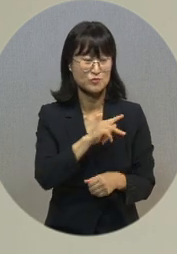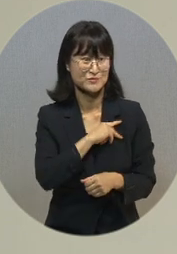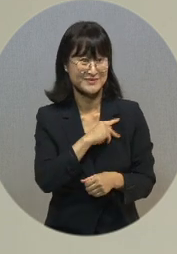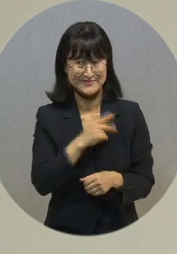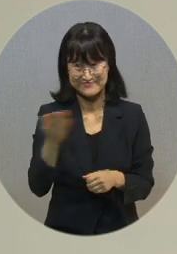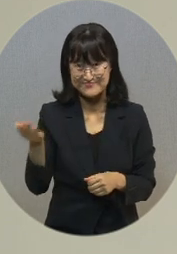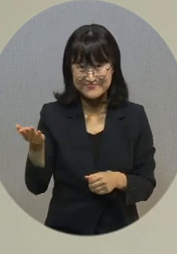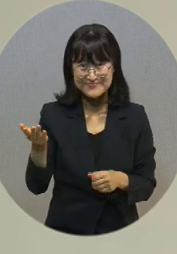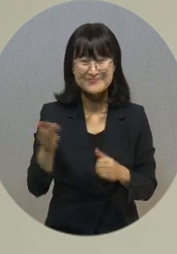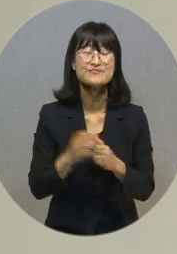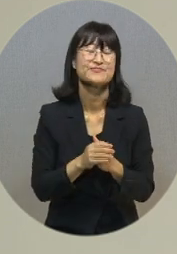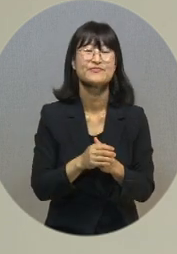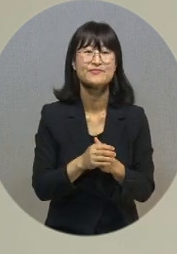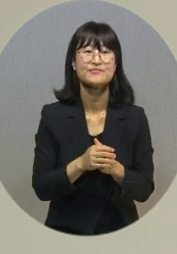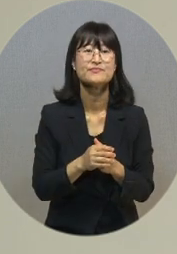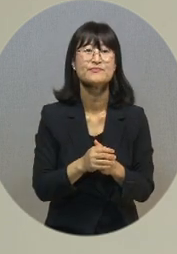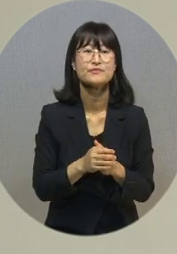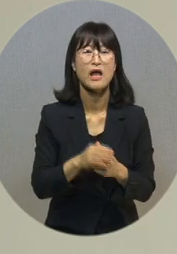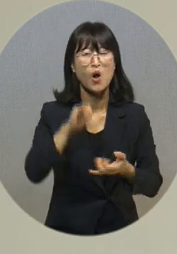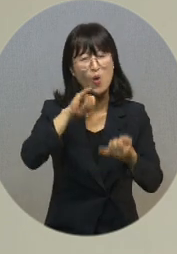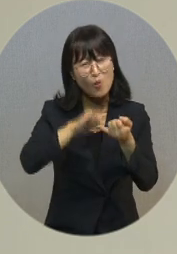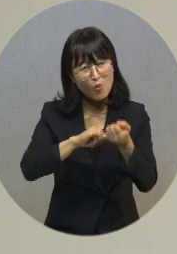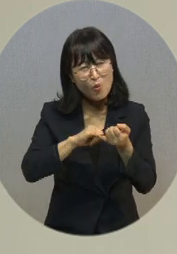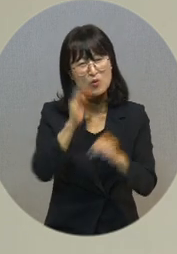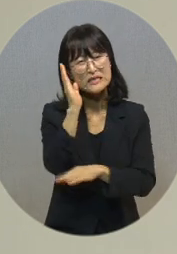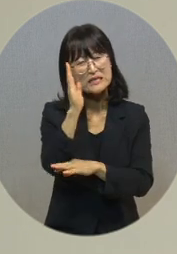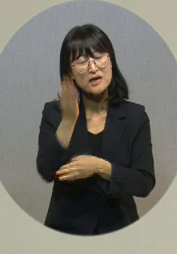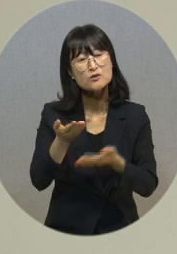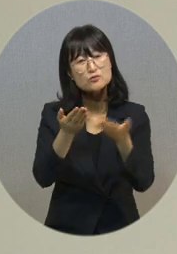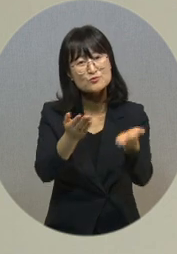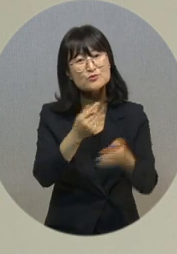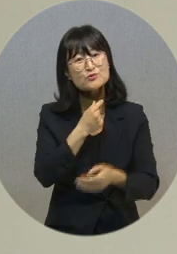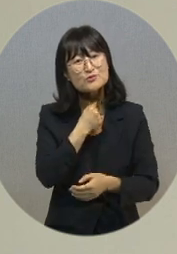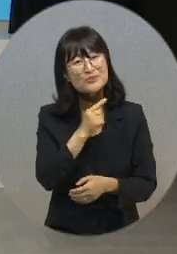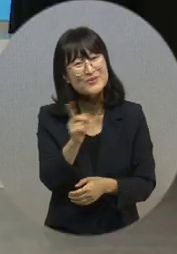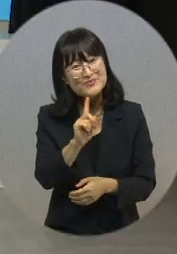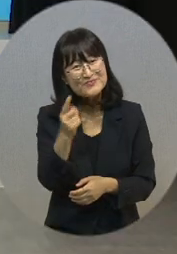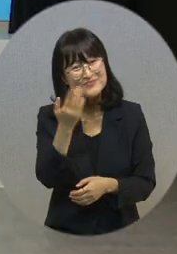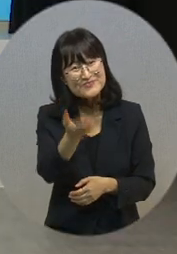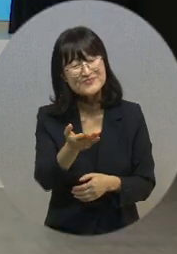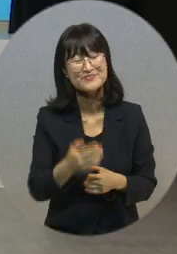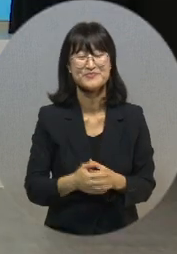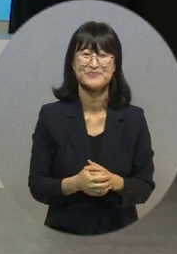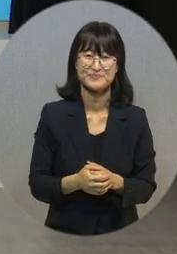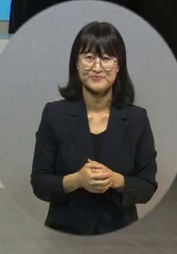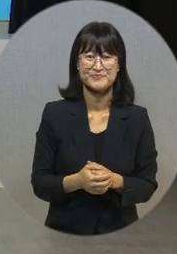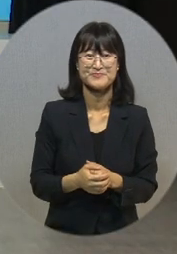이 이야기는 꼭 전달하고 싶다 하시는 거 있으면 어떤 게 있을까요? 제가